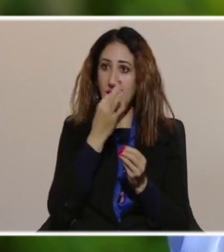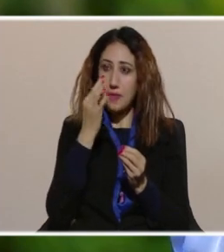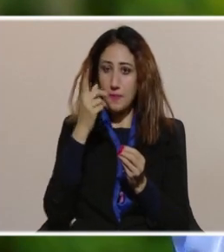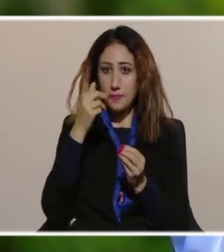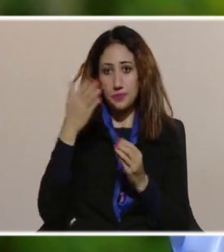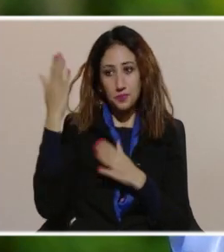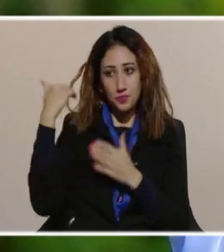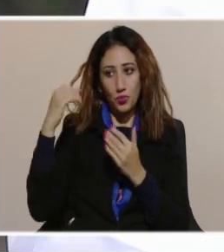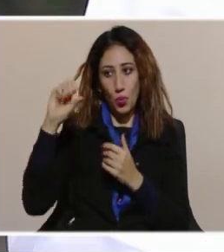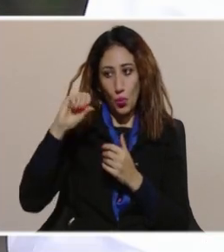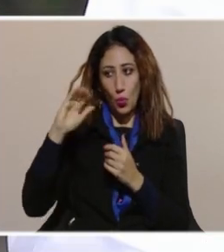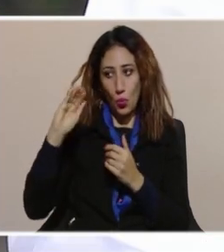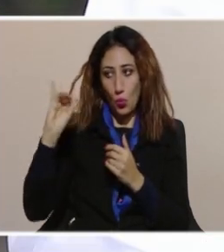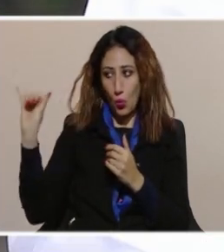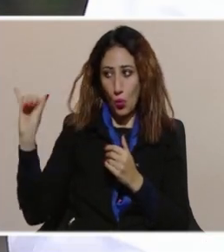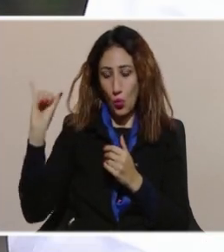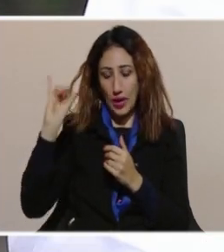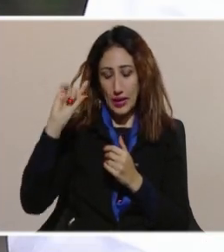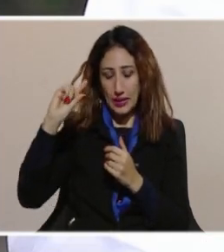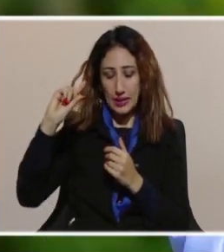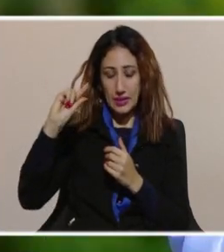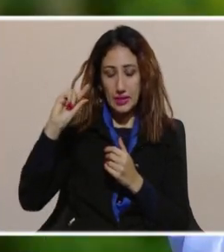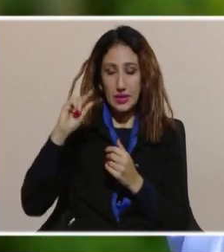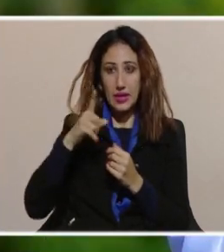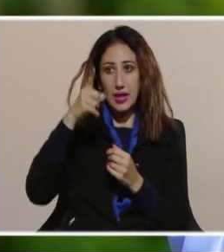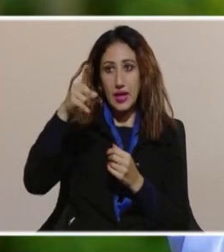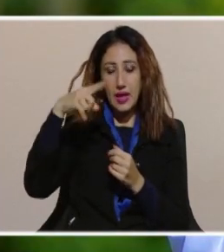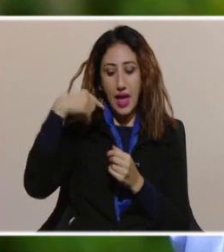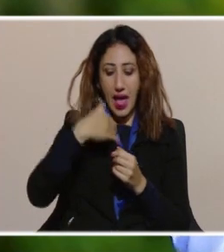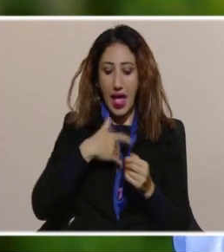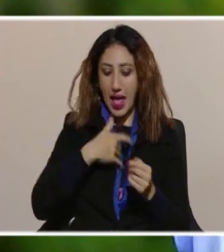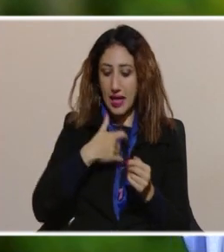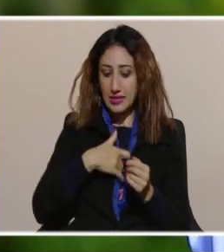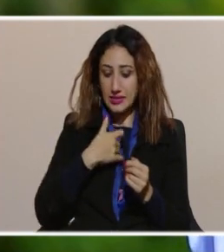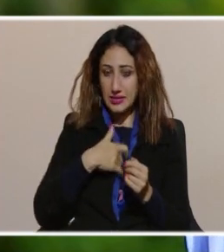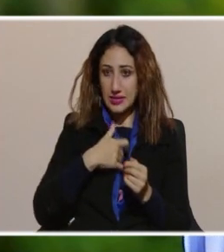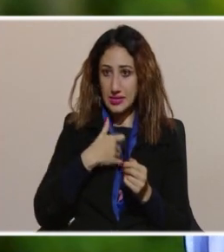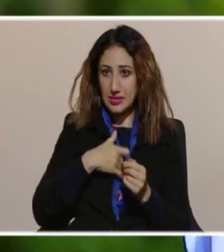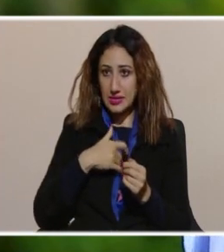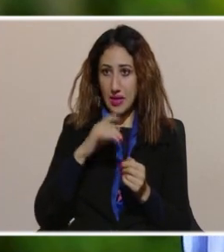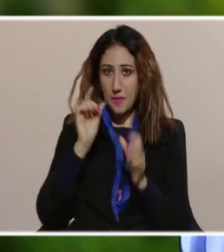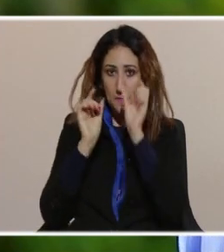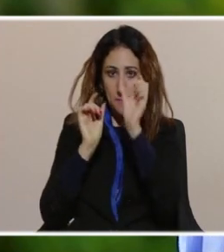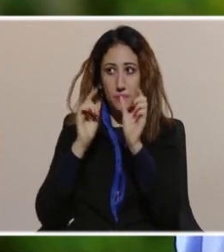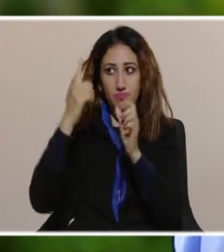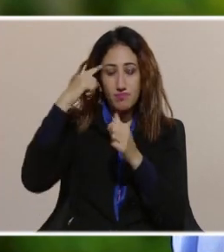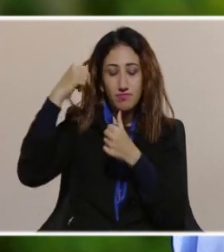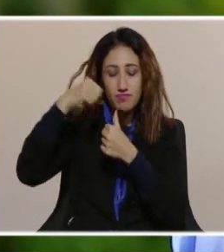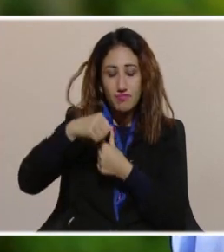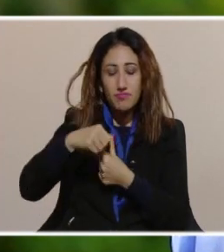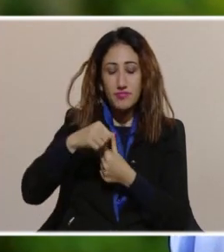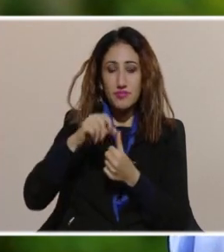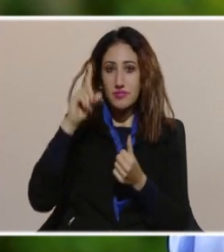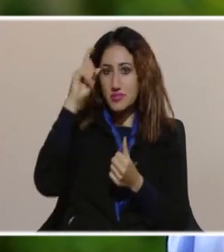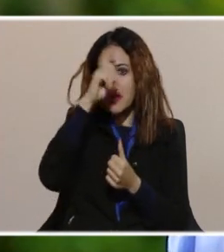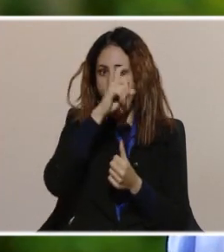للرحيل وحيد حامد. لكن صلاح عبد الله هو حاسس ايه المشهد الماستر سين بالنسبة